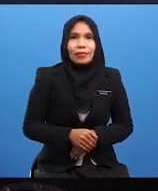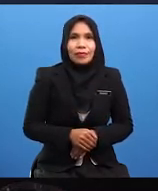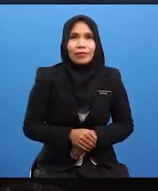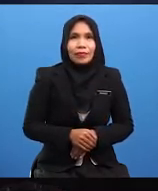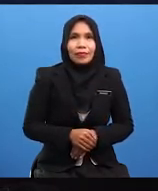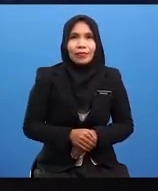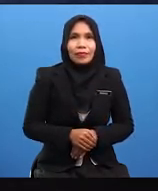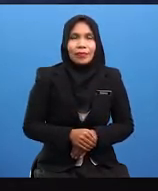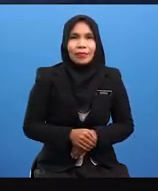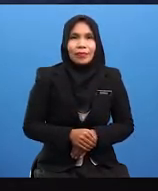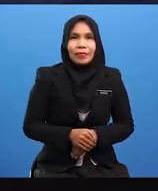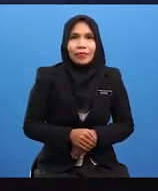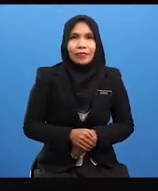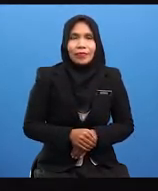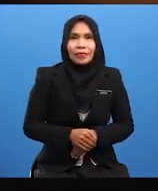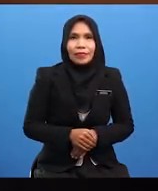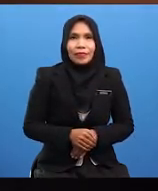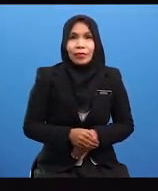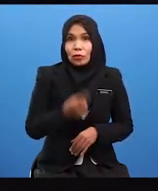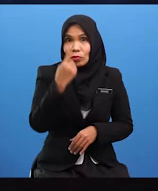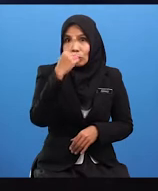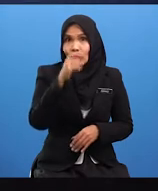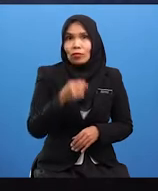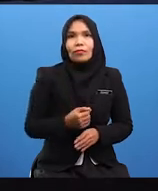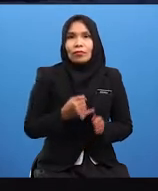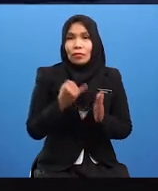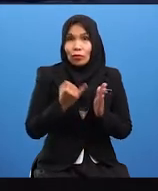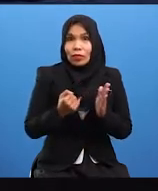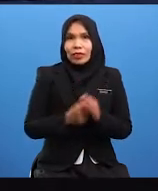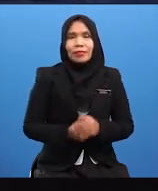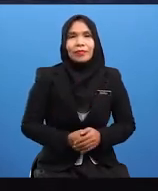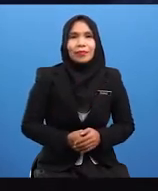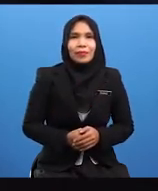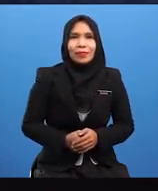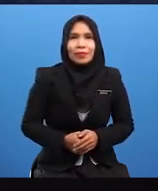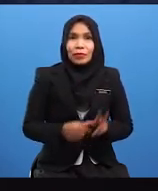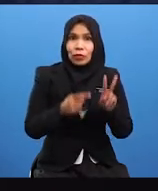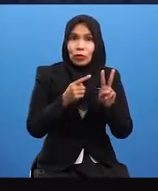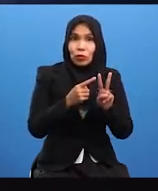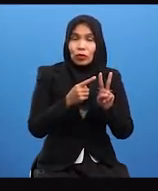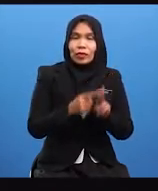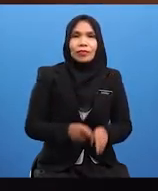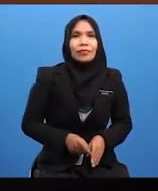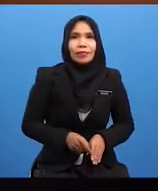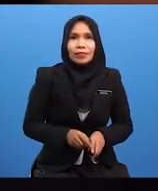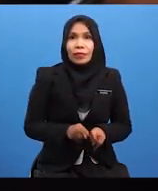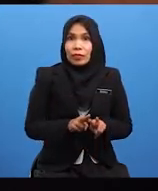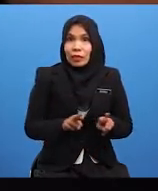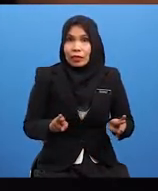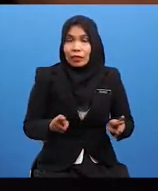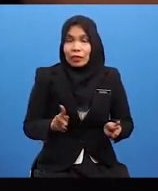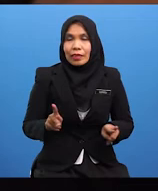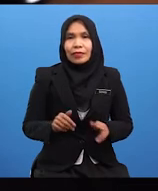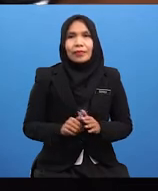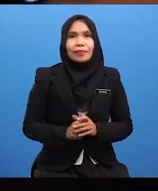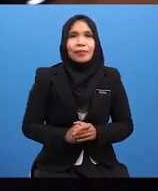sumber ilham cikgu kali ini. 2. ratakan permukaan blok kayu